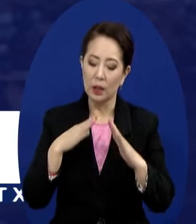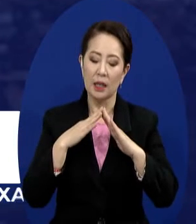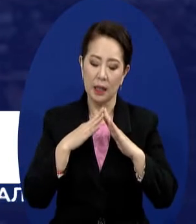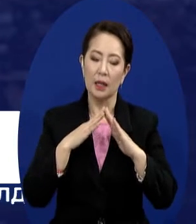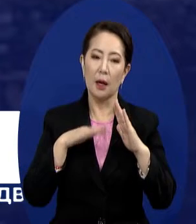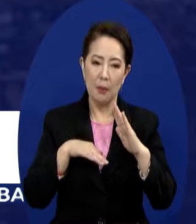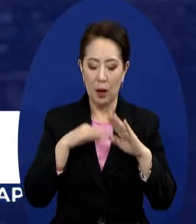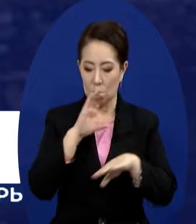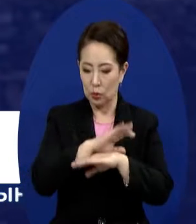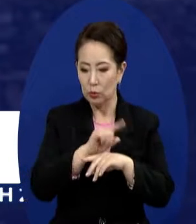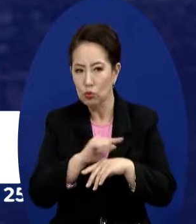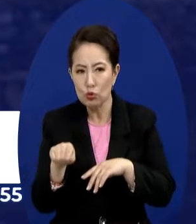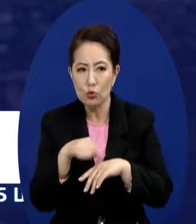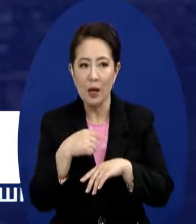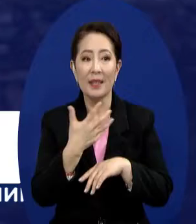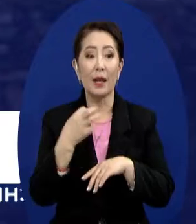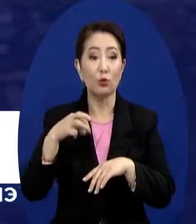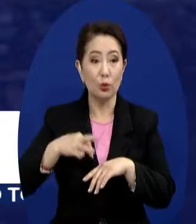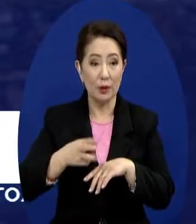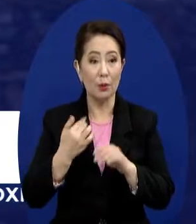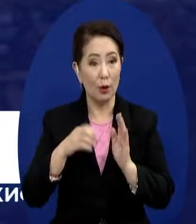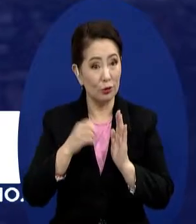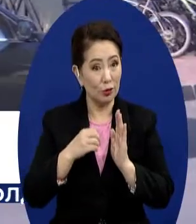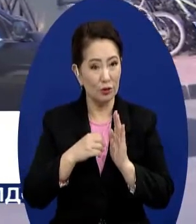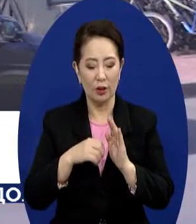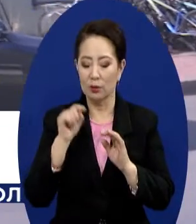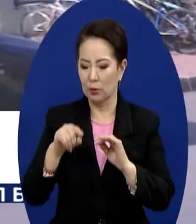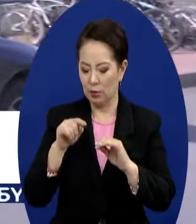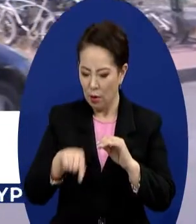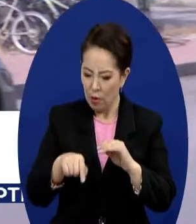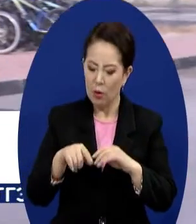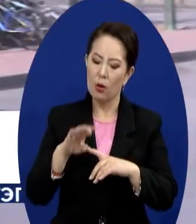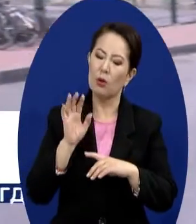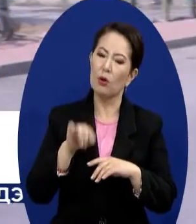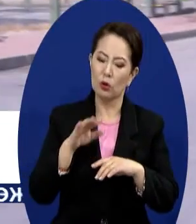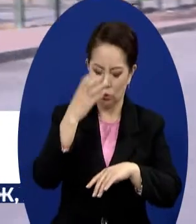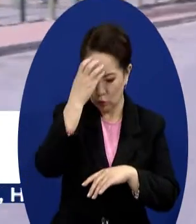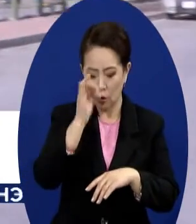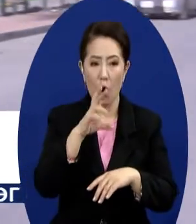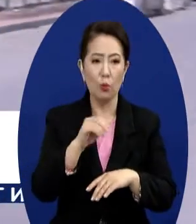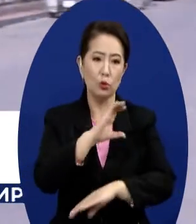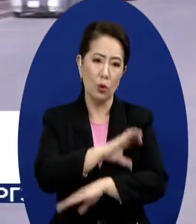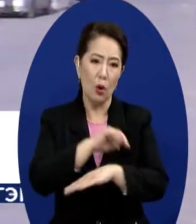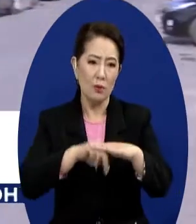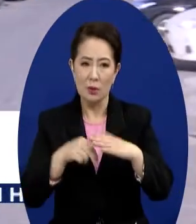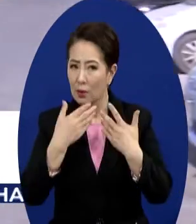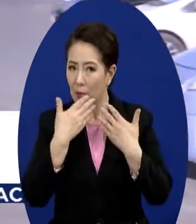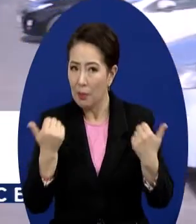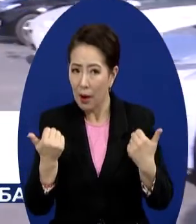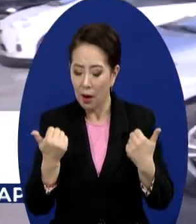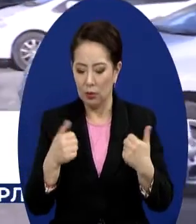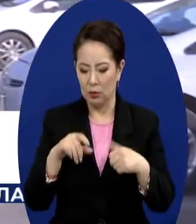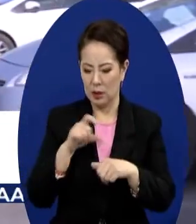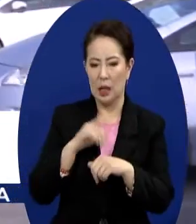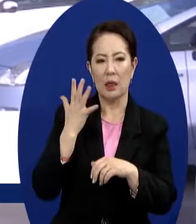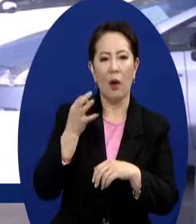сургуульд хүрэхцээ 500 м байна гэж заасан байдаг. Харин хотхон хороололд төрийн өмчийн сургууль цэцэрлэг байхгүйгээр шалтгаалan иргэд хамгийн